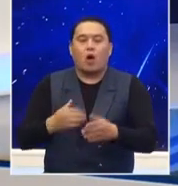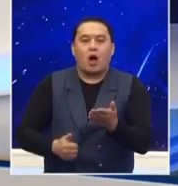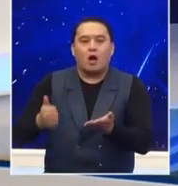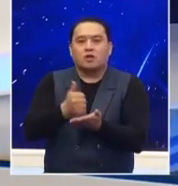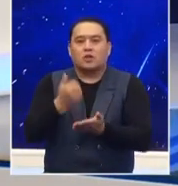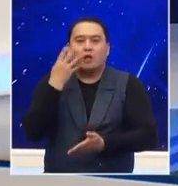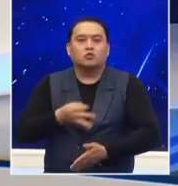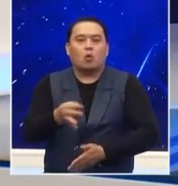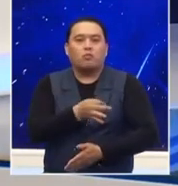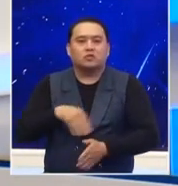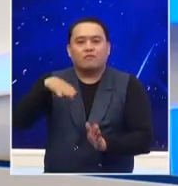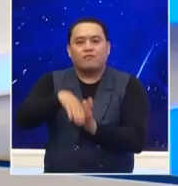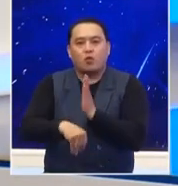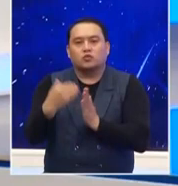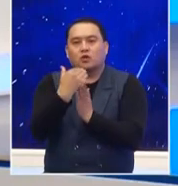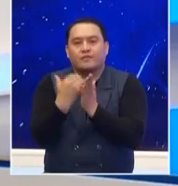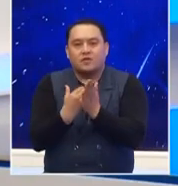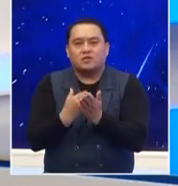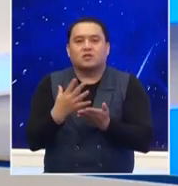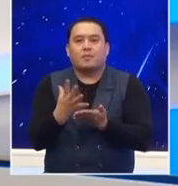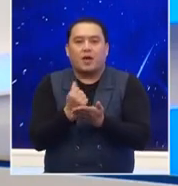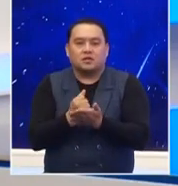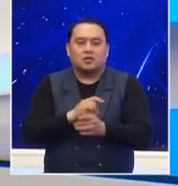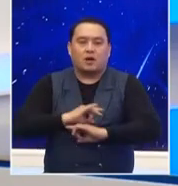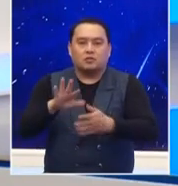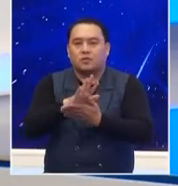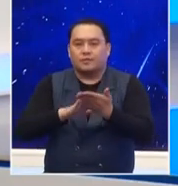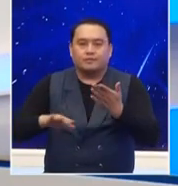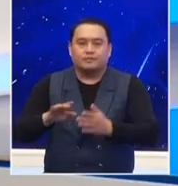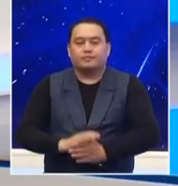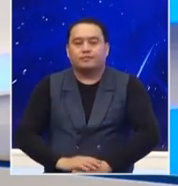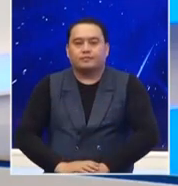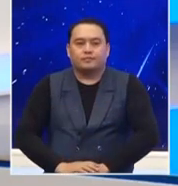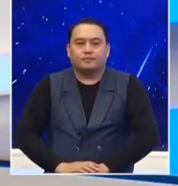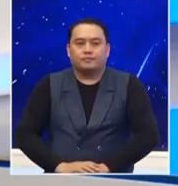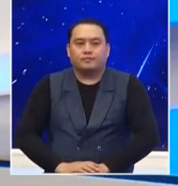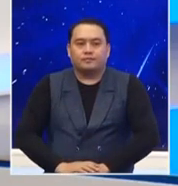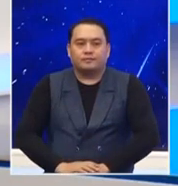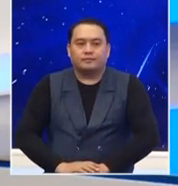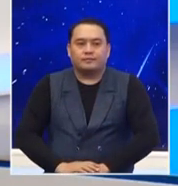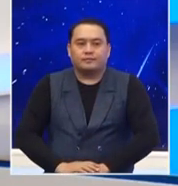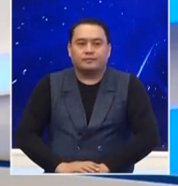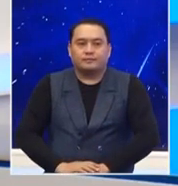претендентов от Алматинской области вошел в кадровый резерв, расскажет наш корреспондент Гульмира Тимиргалиева.